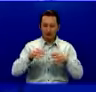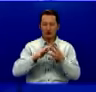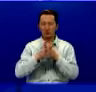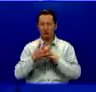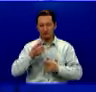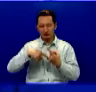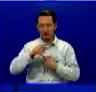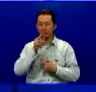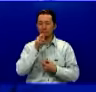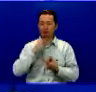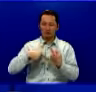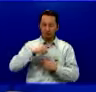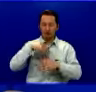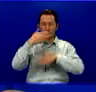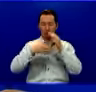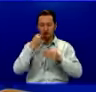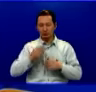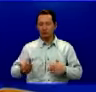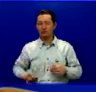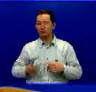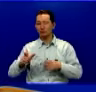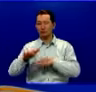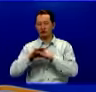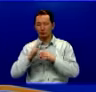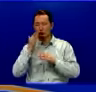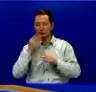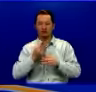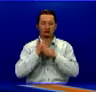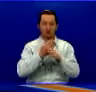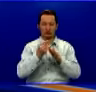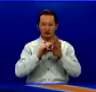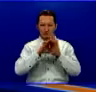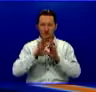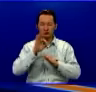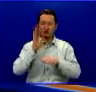мал шаруашылығы салаларын дамыту, инвестициялық тартымдылығын арттыру жөнінде міндеттер жүктеп